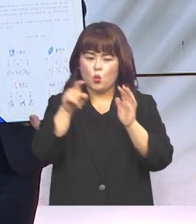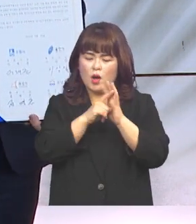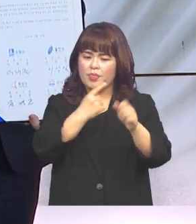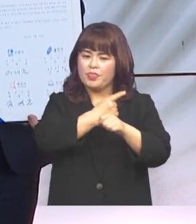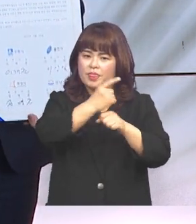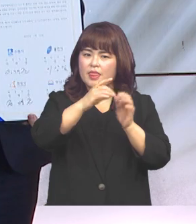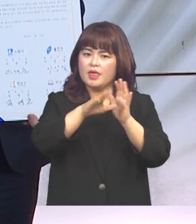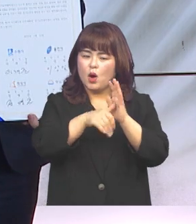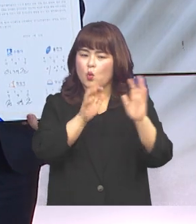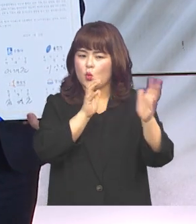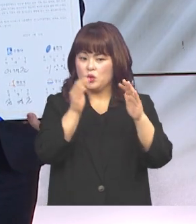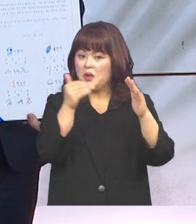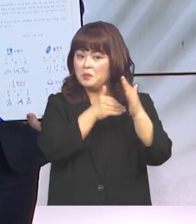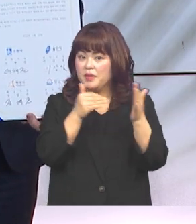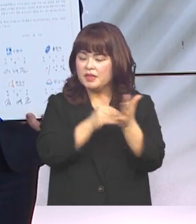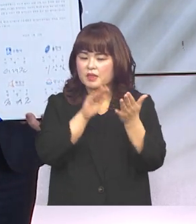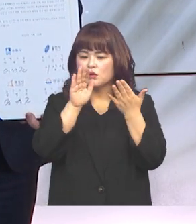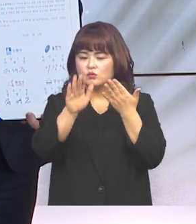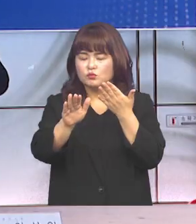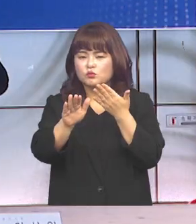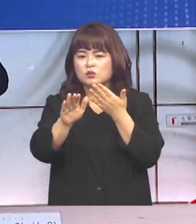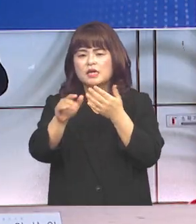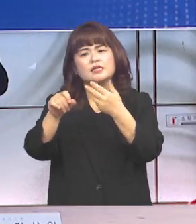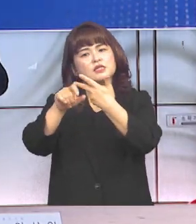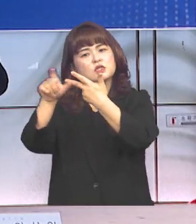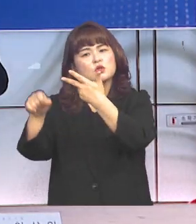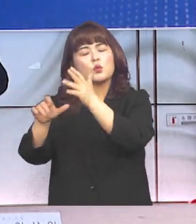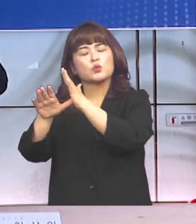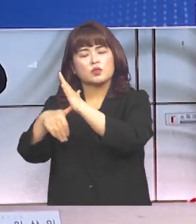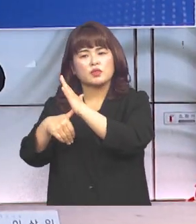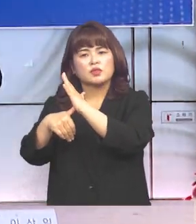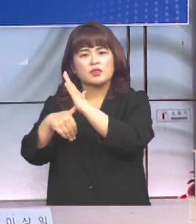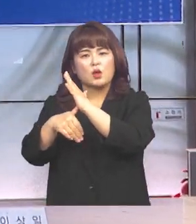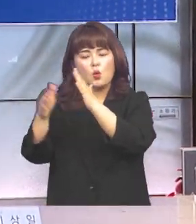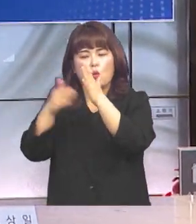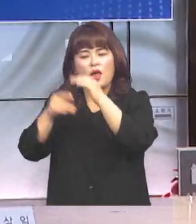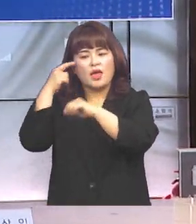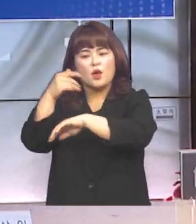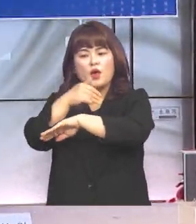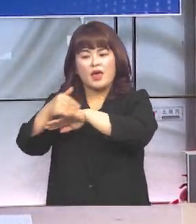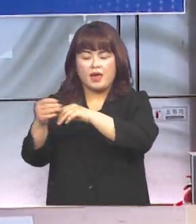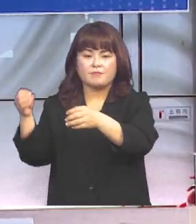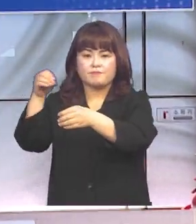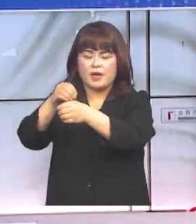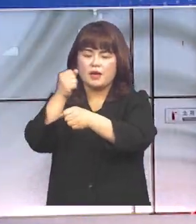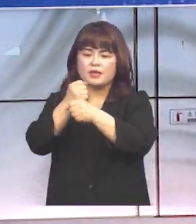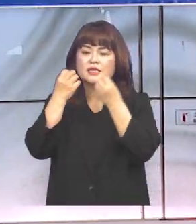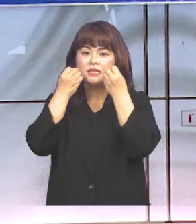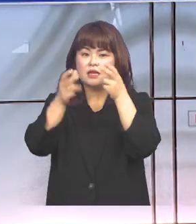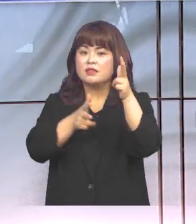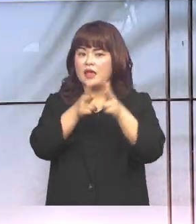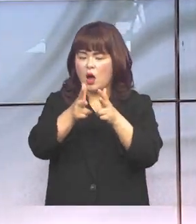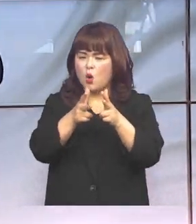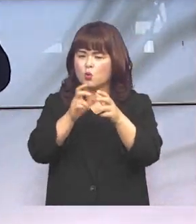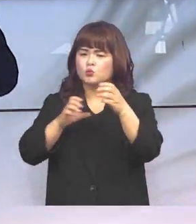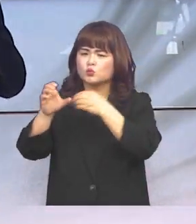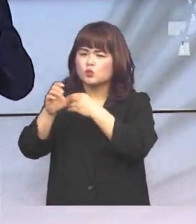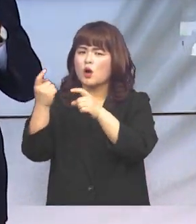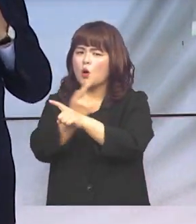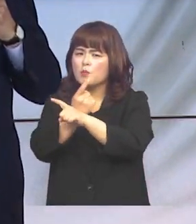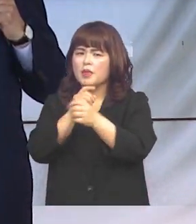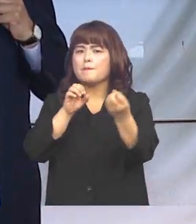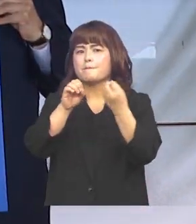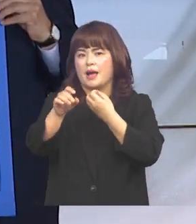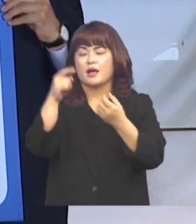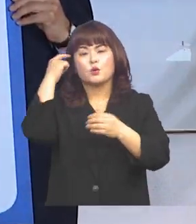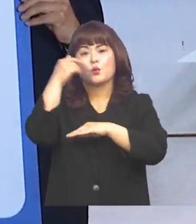국가철도망 구축계획 공청회를 거쳐 같은 해 7월쯤 국가철도망 계획에 반영될 신규 사업과 추가 검토